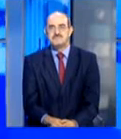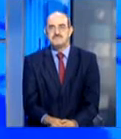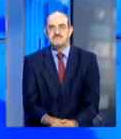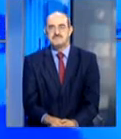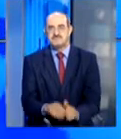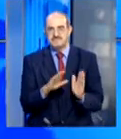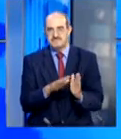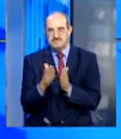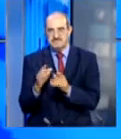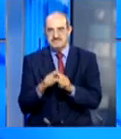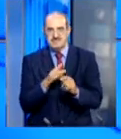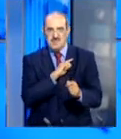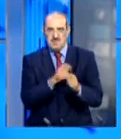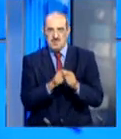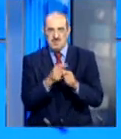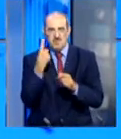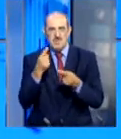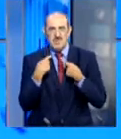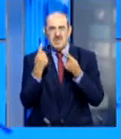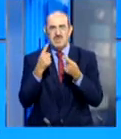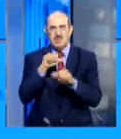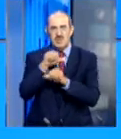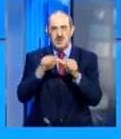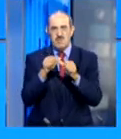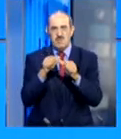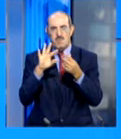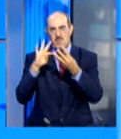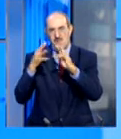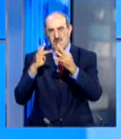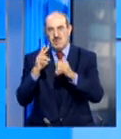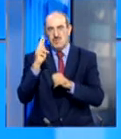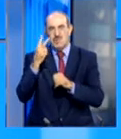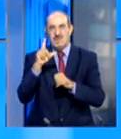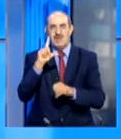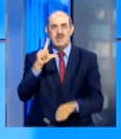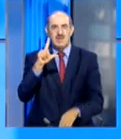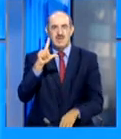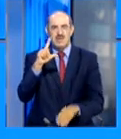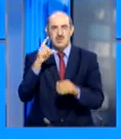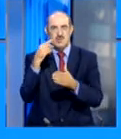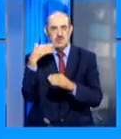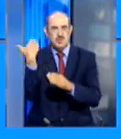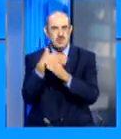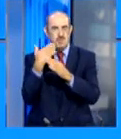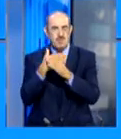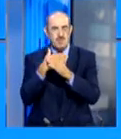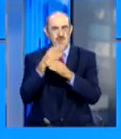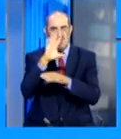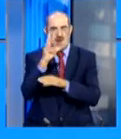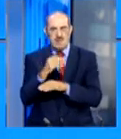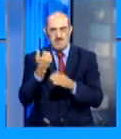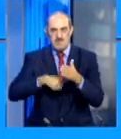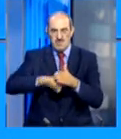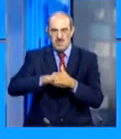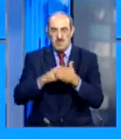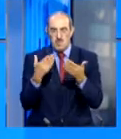رياضة الآن، ولحساب ذهاب الدورة التمهيدية الثاني لرابطة أبطال إفريقيا لكرة القدم،